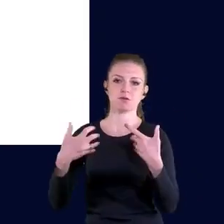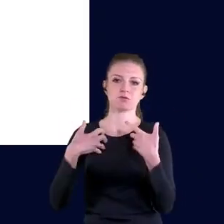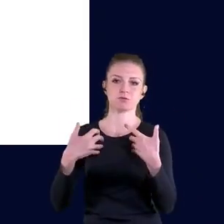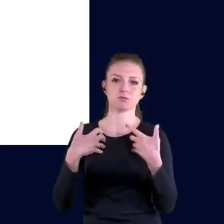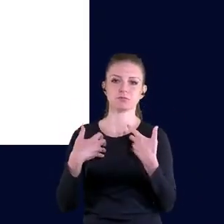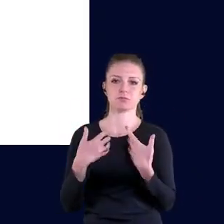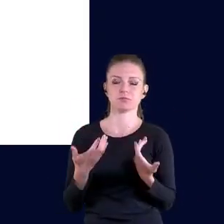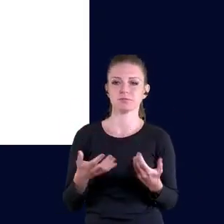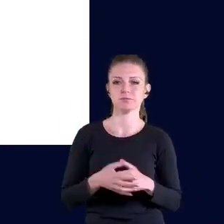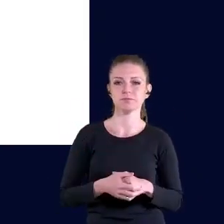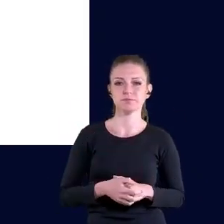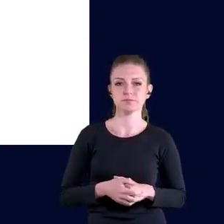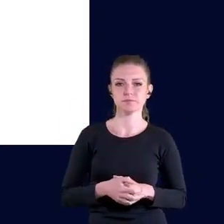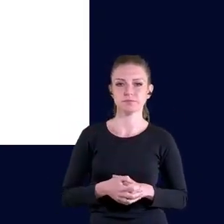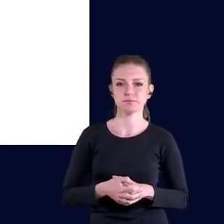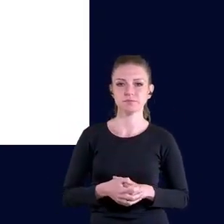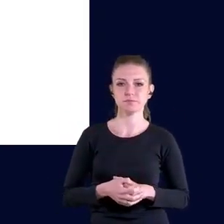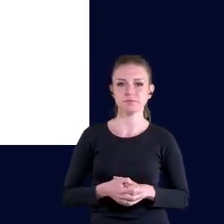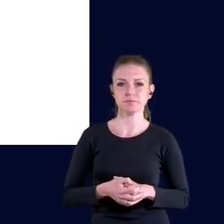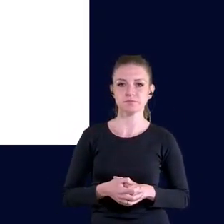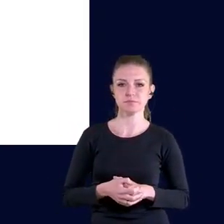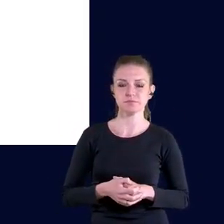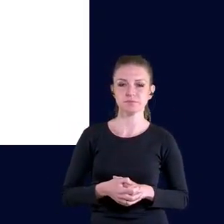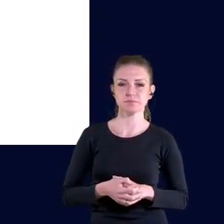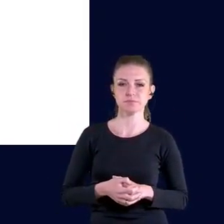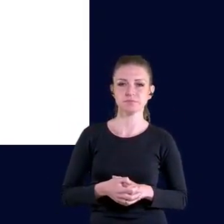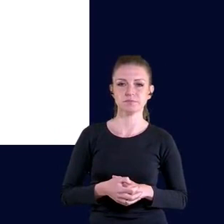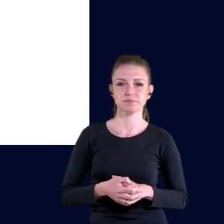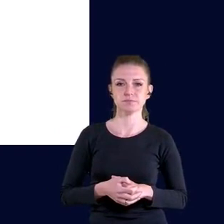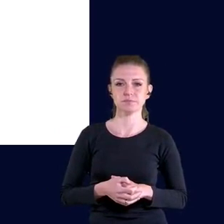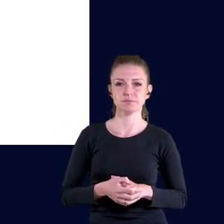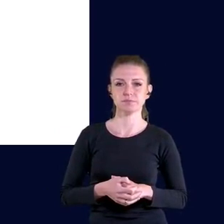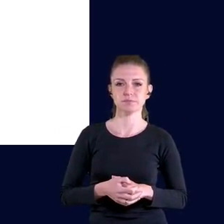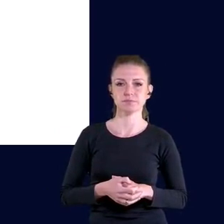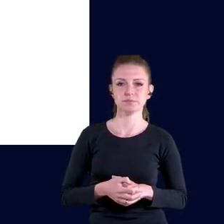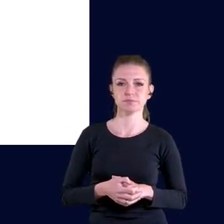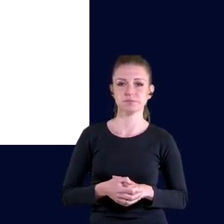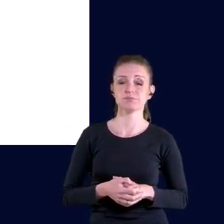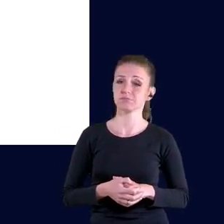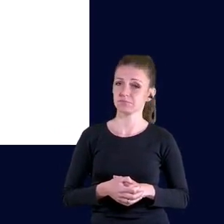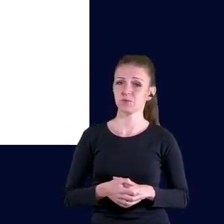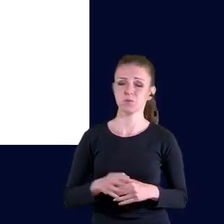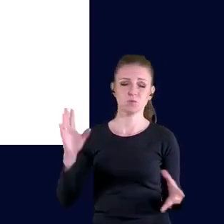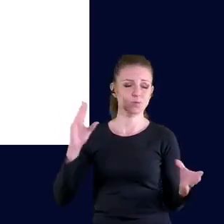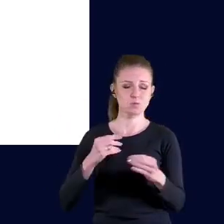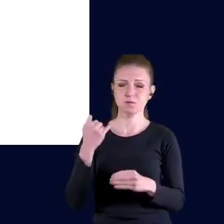miejscach różnych momentach oczekiwali oczekiwały zmiany